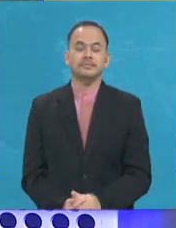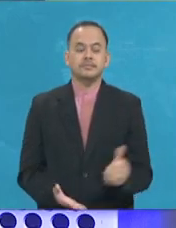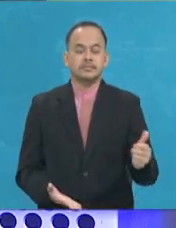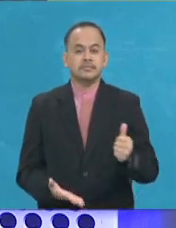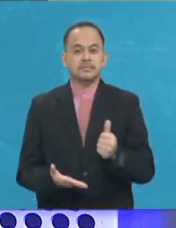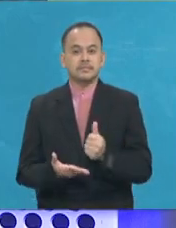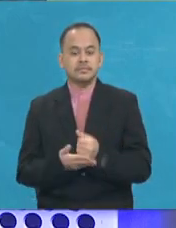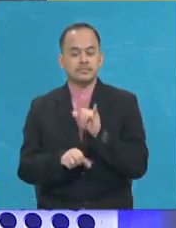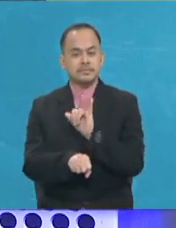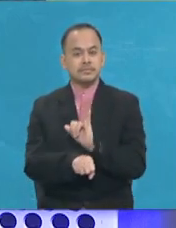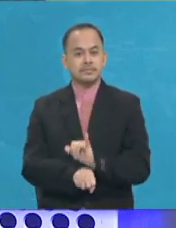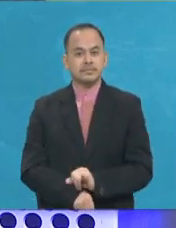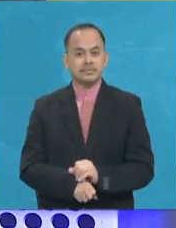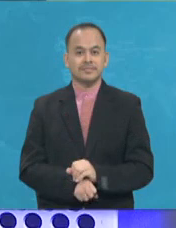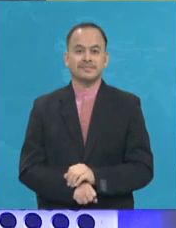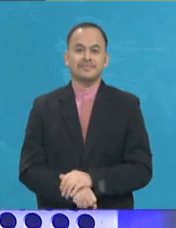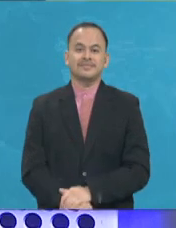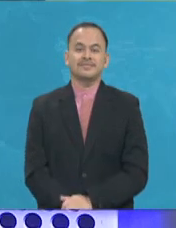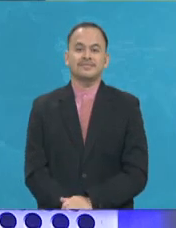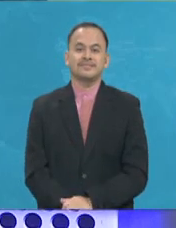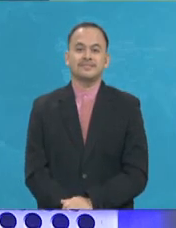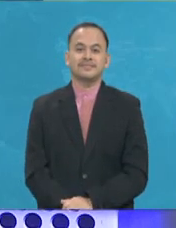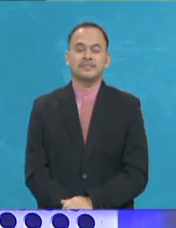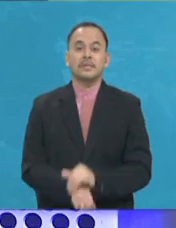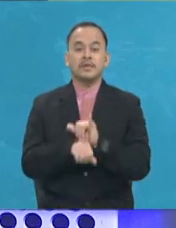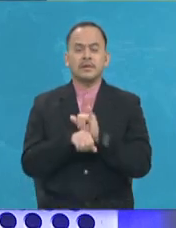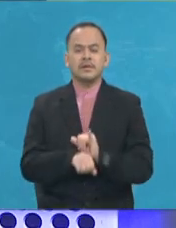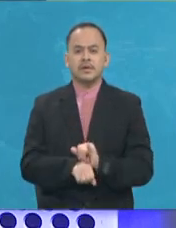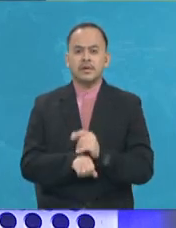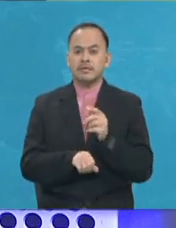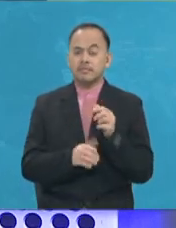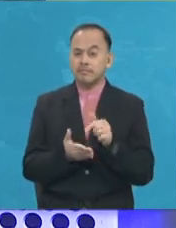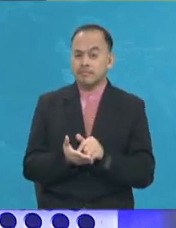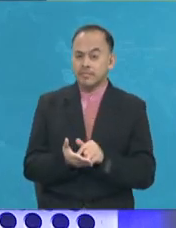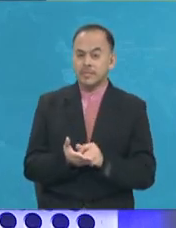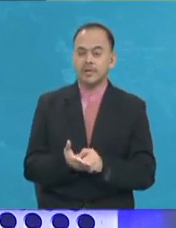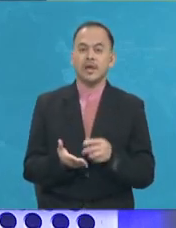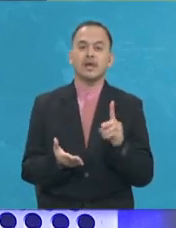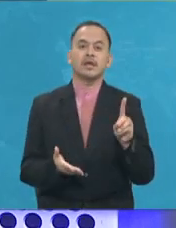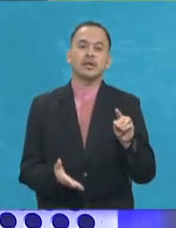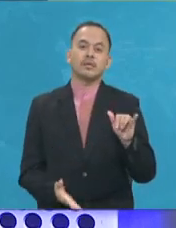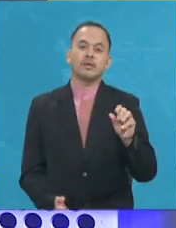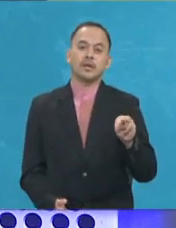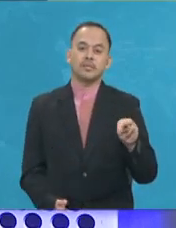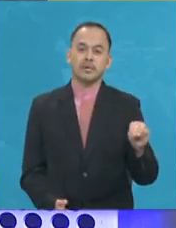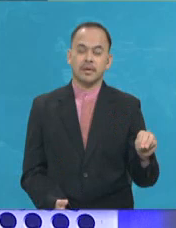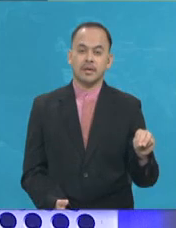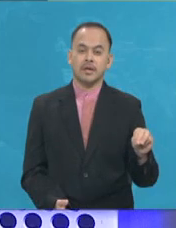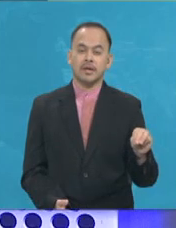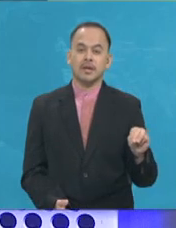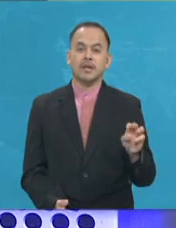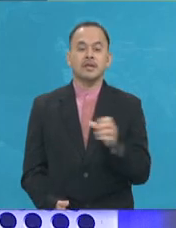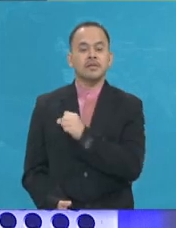brangkat ke istiadat berkenaan kode istiadat tersebut kebawah duli Yang Maha Mulia Paduka seri Baginda Sultan